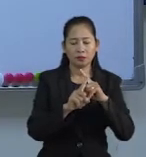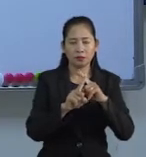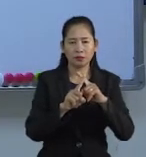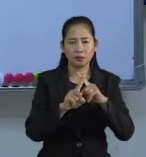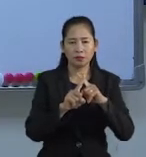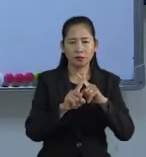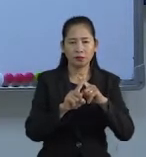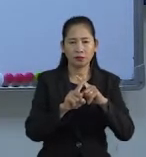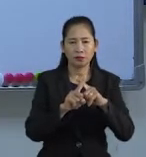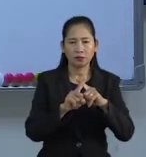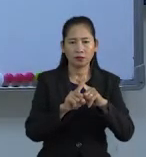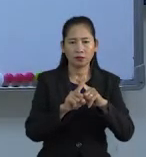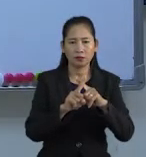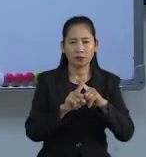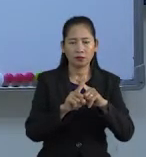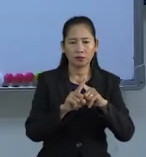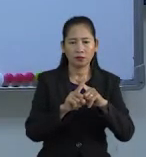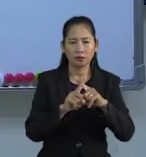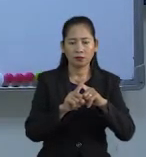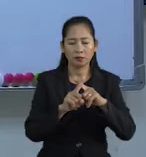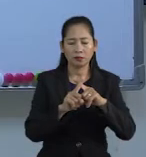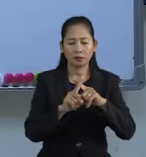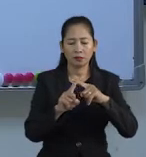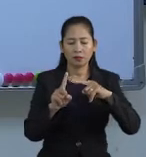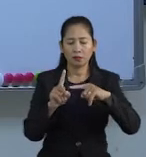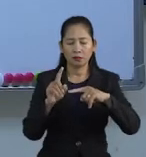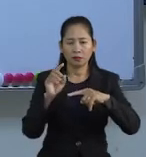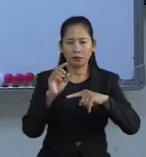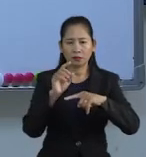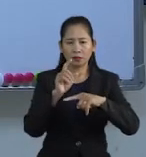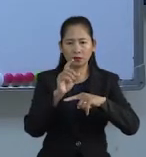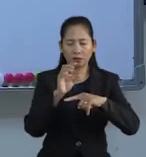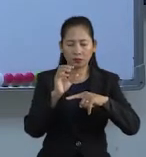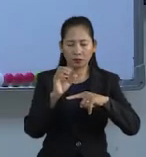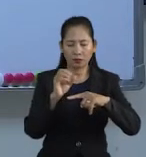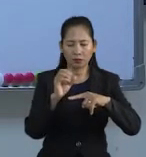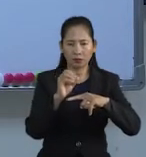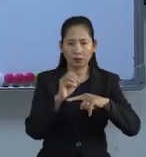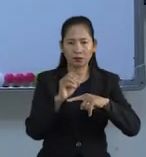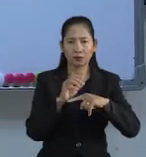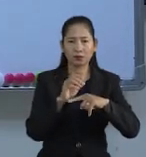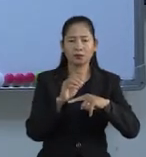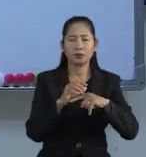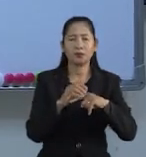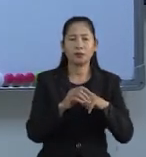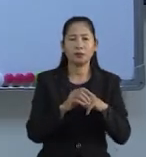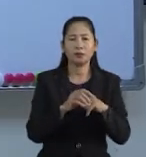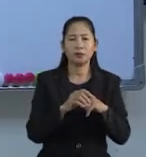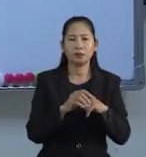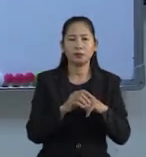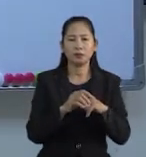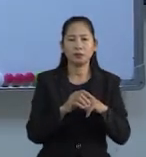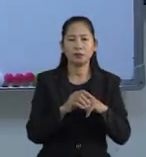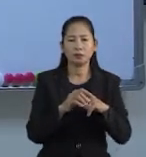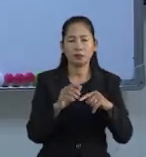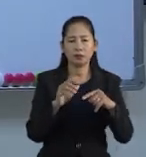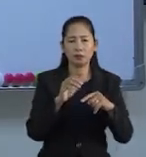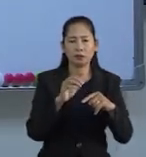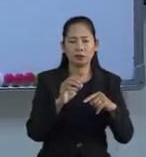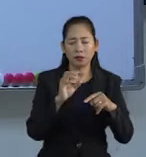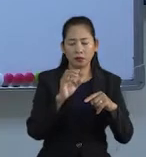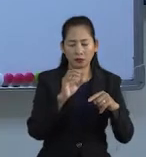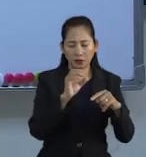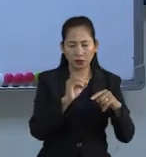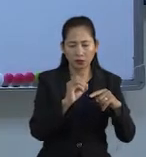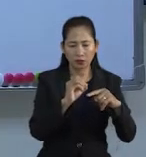à con ấy sốn bà viên viên lấy không tu phê phê rồi giống viên viên làm lại